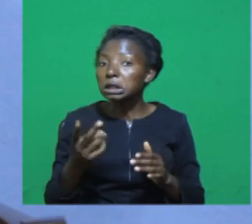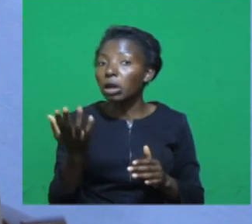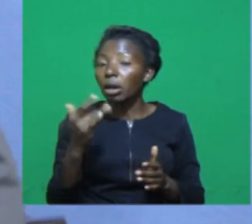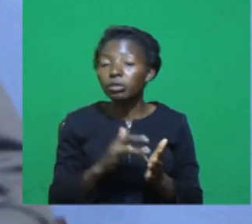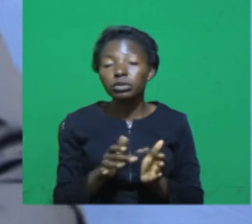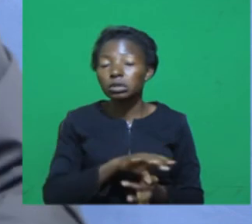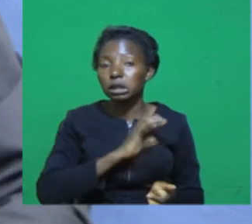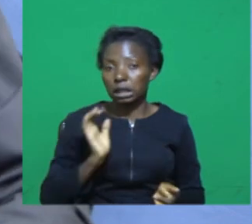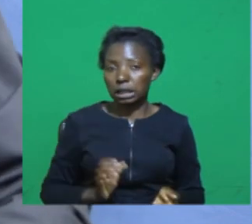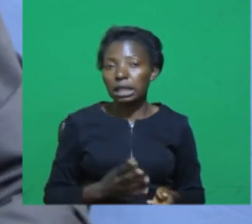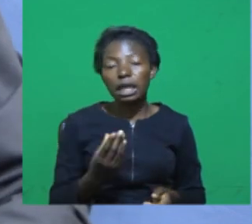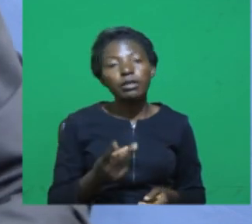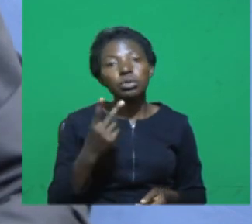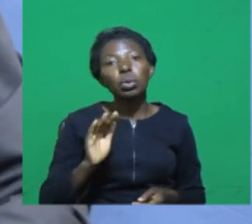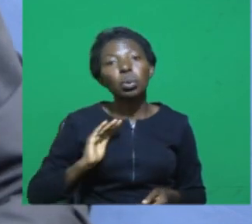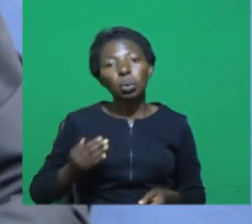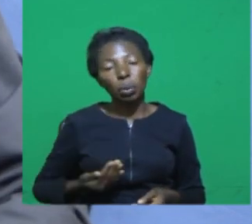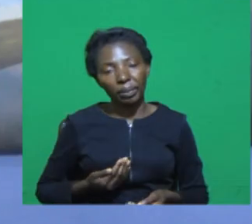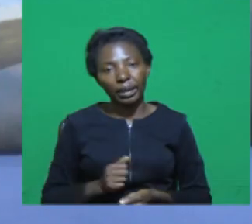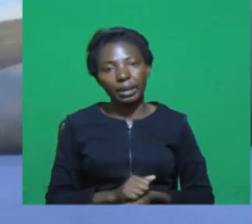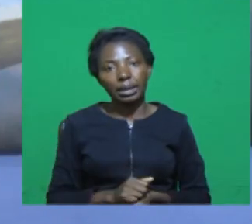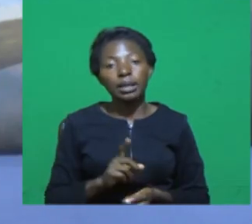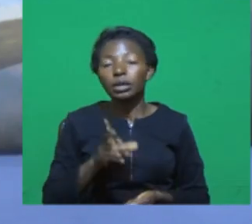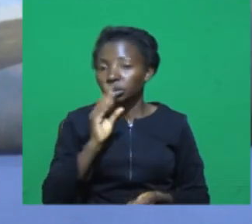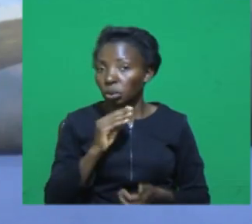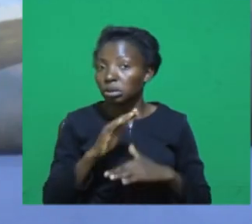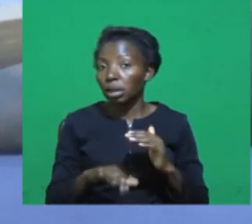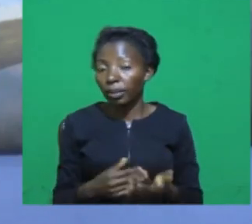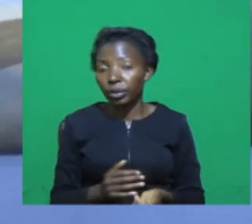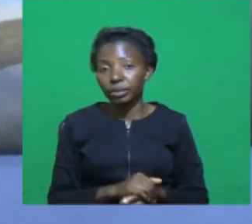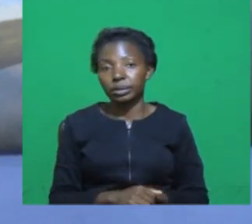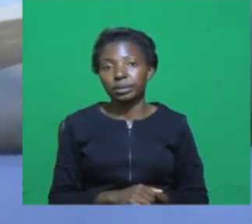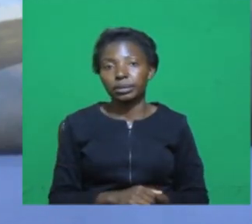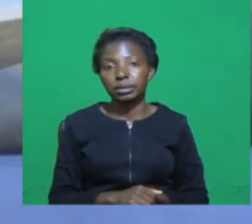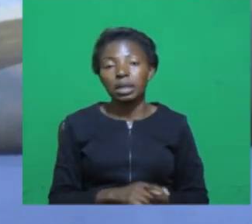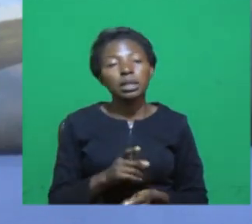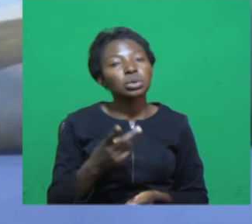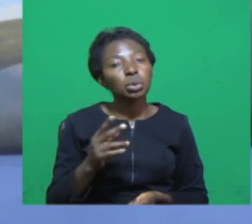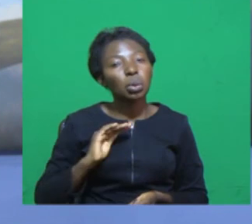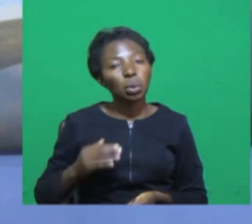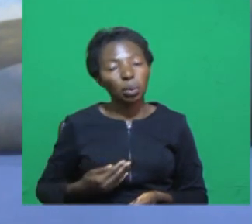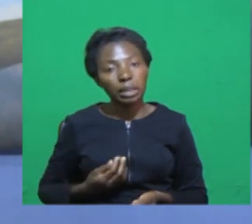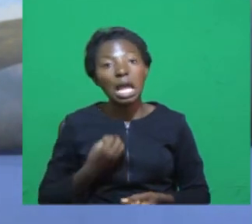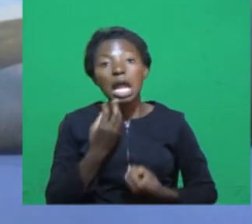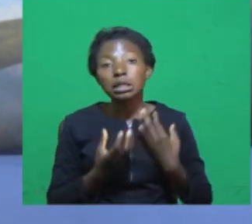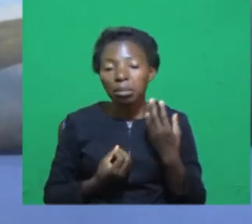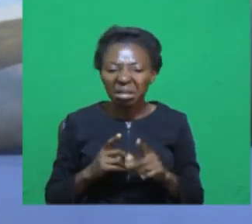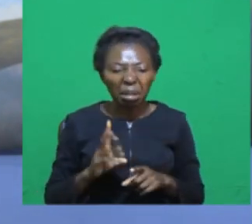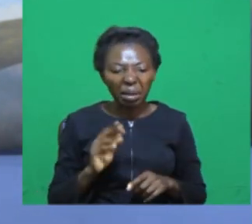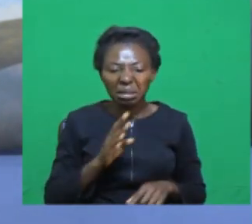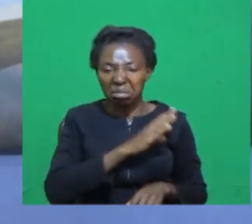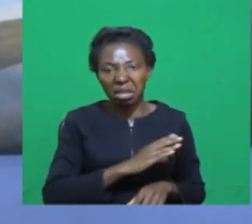Christ, rine vakadzi 2 pastor varinotaura nezvavo. Vakadzi ava vanotsanangurwa